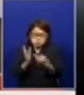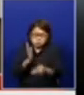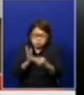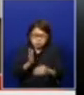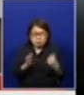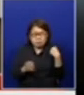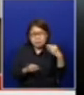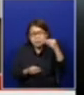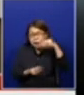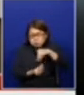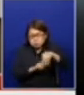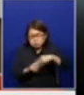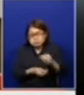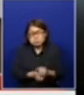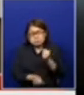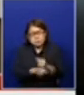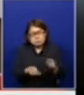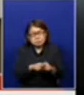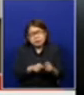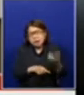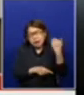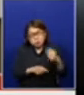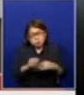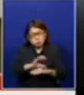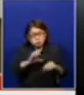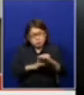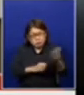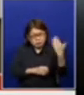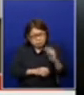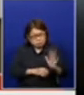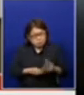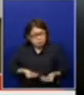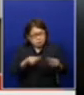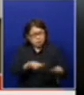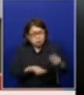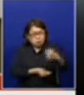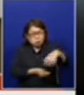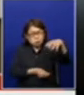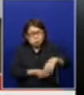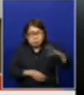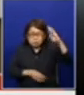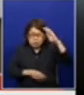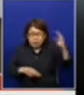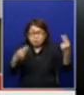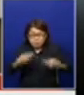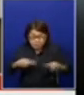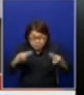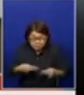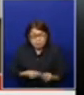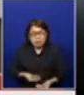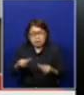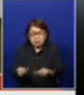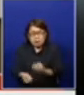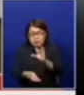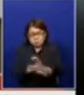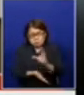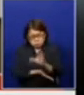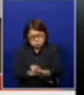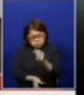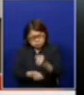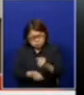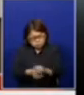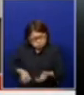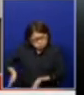ล้วเอาให้กับองค์การทหารผ่านศึกไปทำงบแก้ไขขุดคลองหน